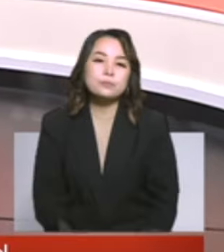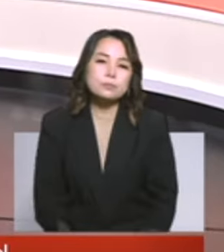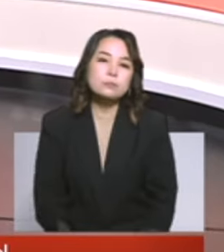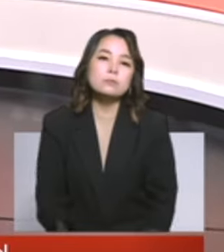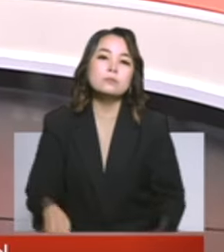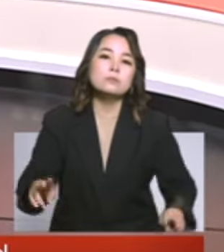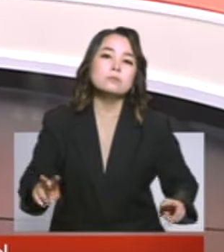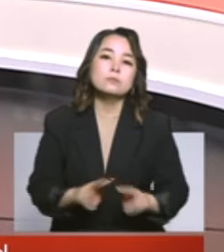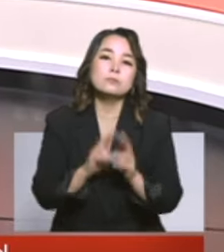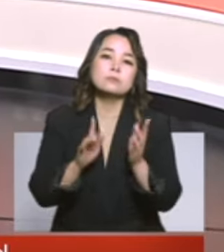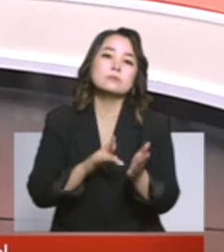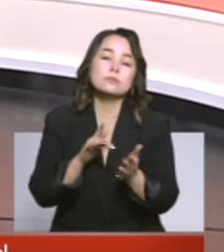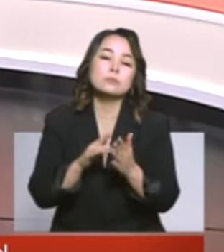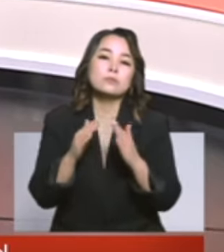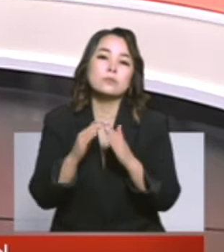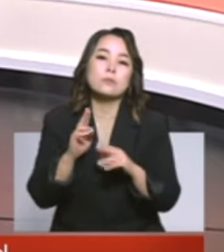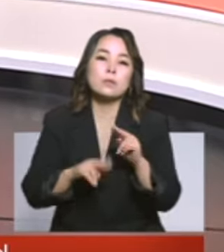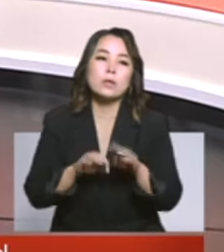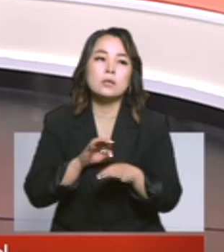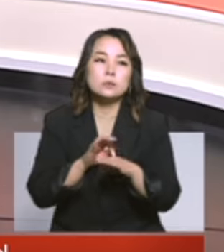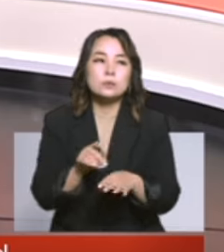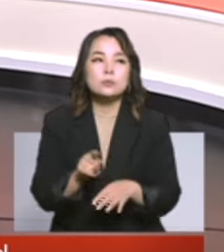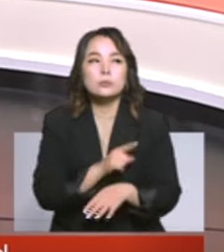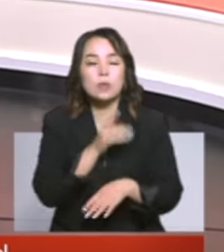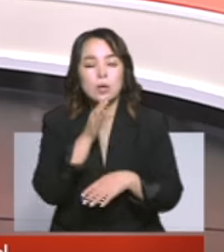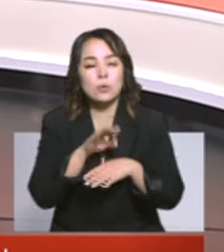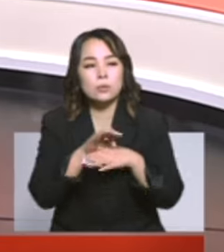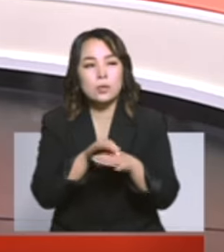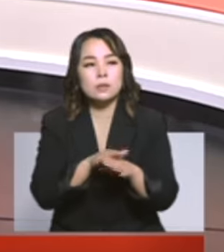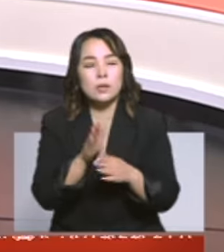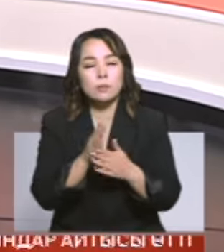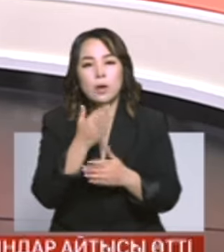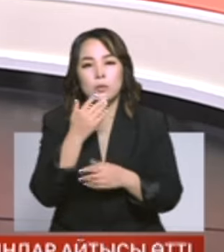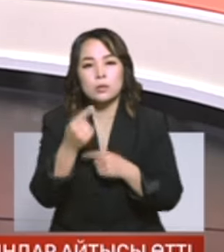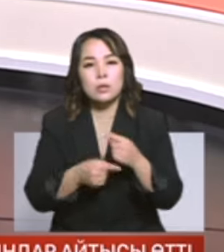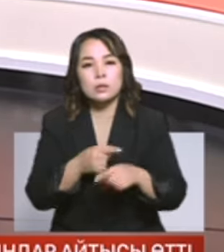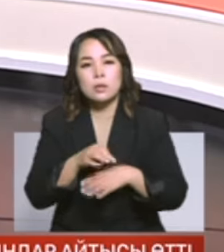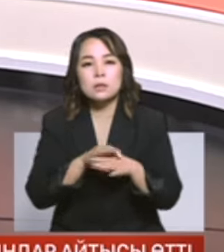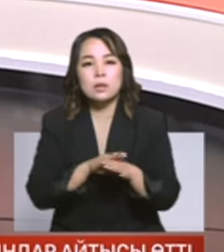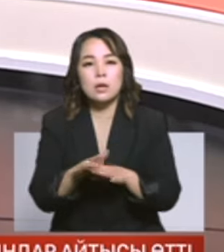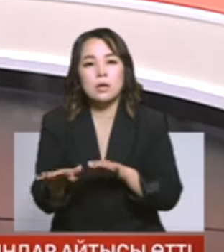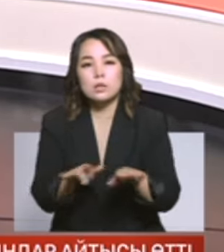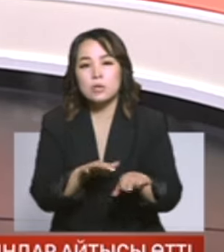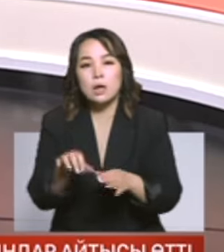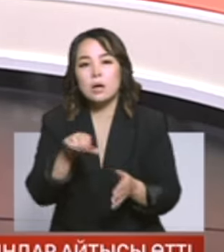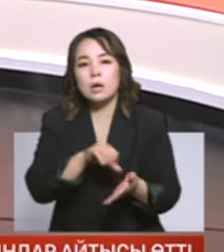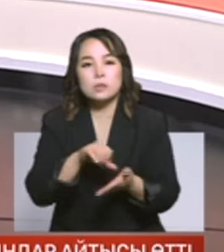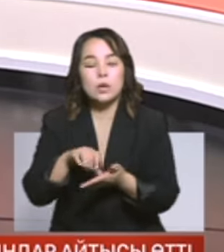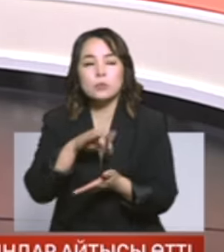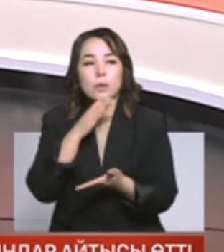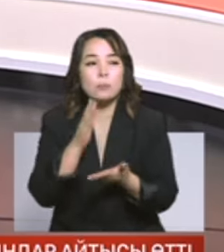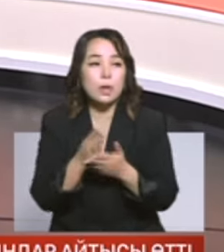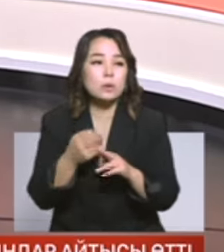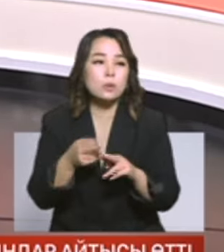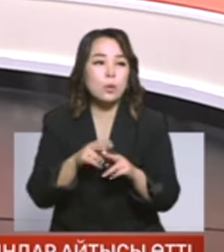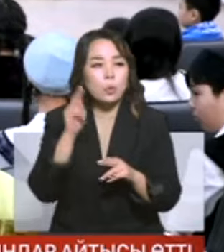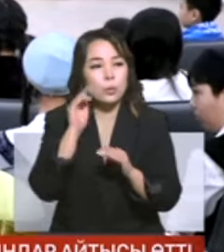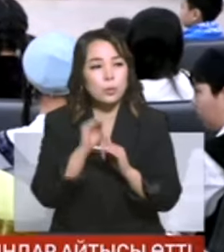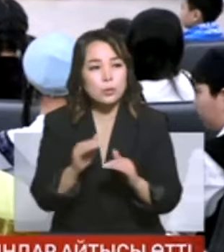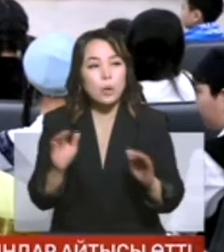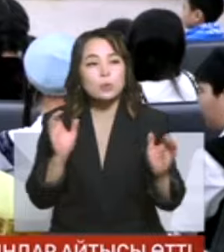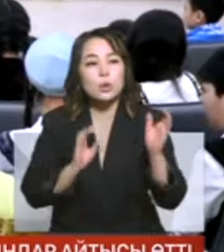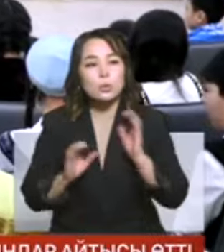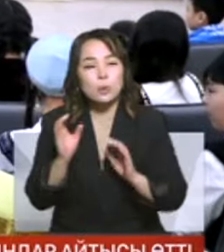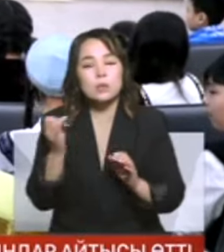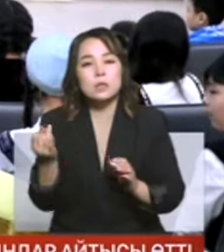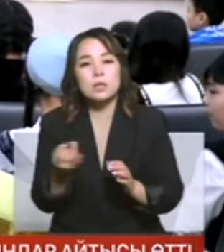Ал елордада киіз үй тігуден шеберлік сағаты өтті. Ұлттық дәстүрді ұлықтайтын шараға қатысқандардың қарасы көп. Әсіресе оқушылар мен